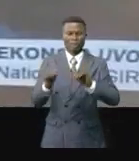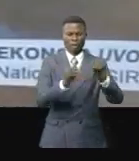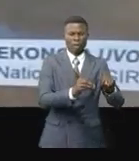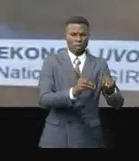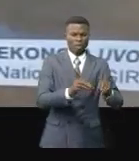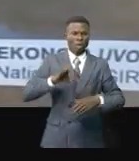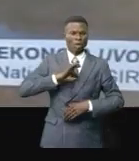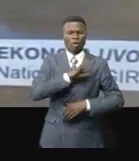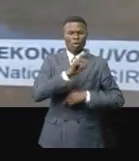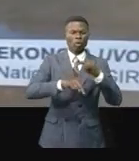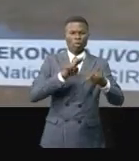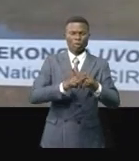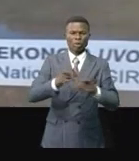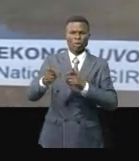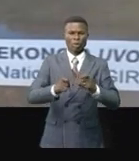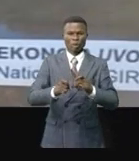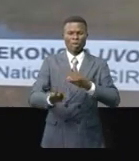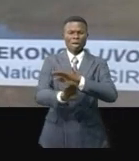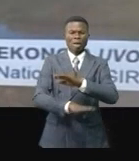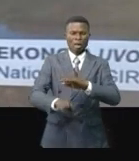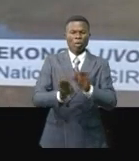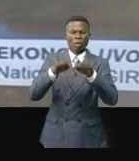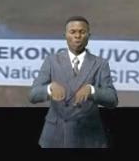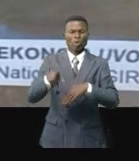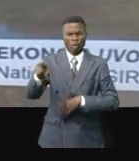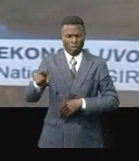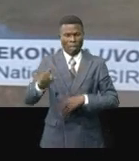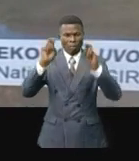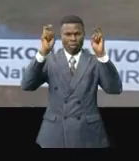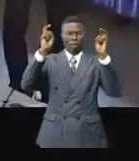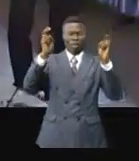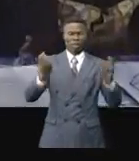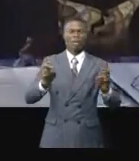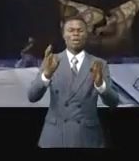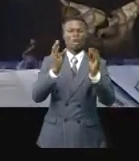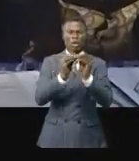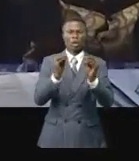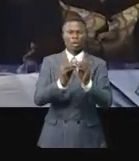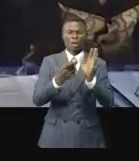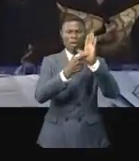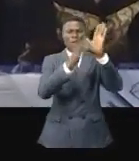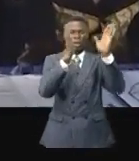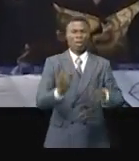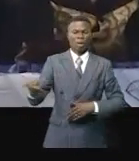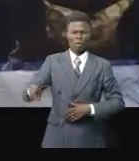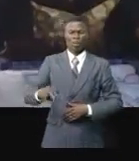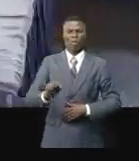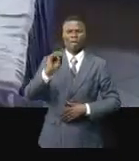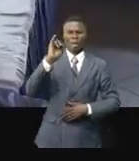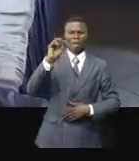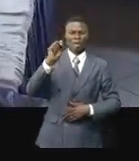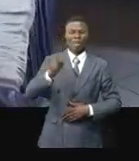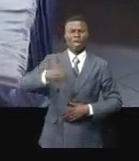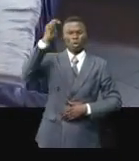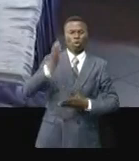comités nationaux de gestion du sous-bassin de la Semouliki. C'est le thème qui a réuni les représentants de la province de l'Ituri et ceux du Nord